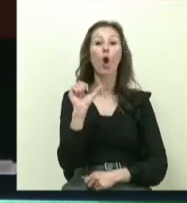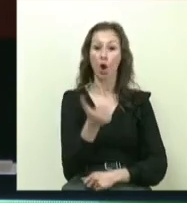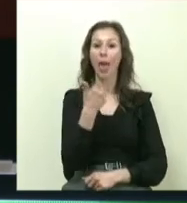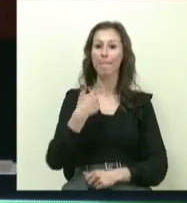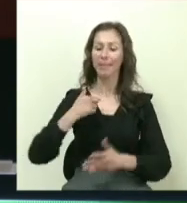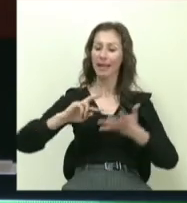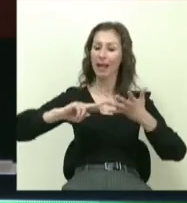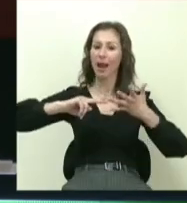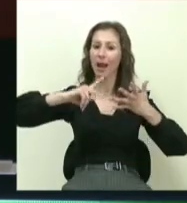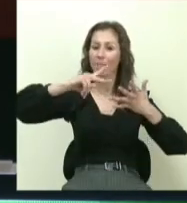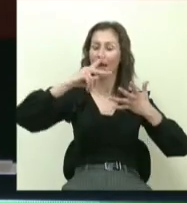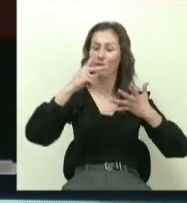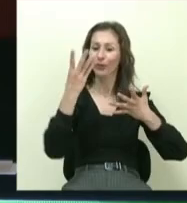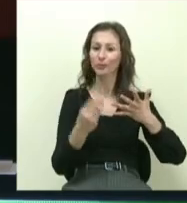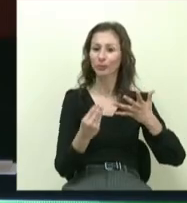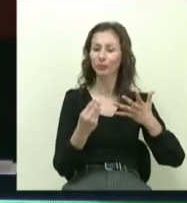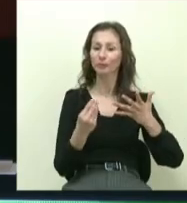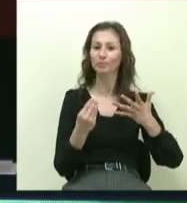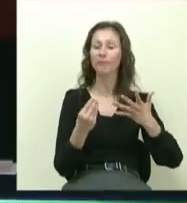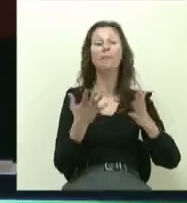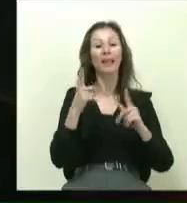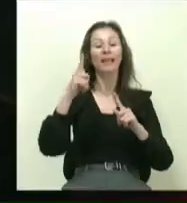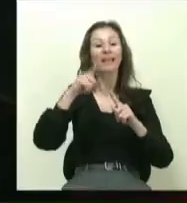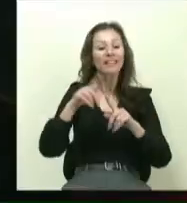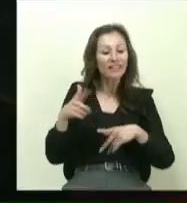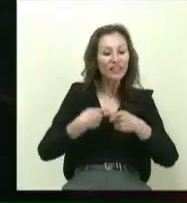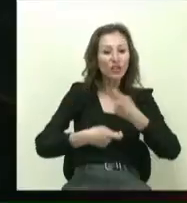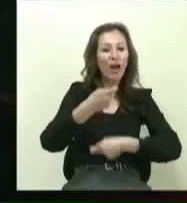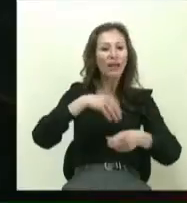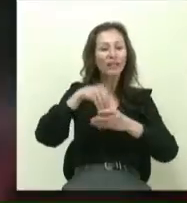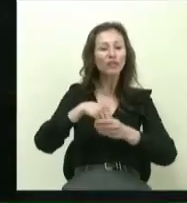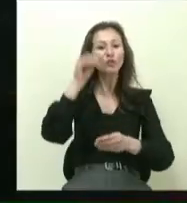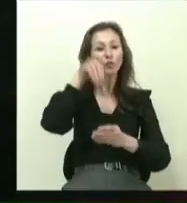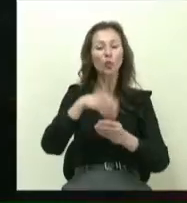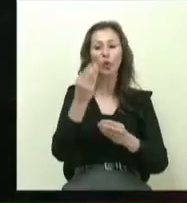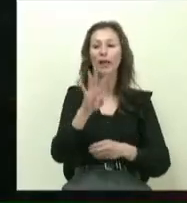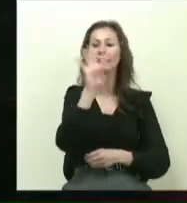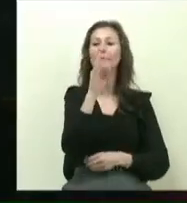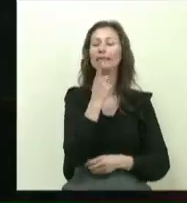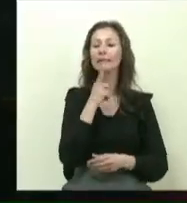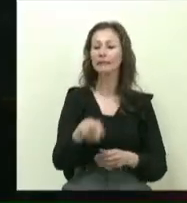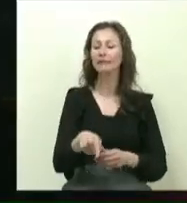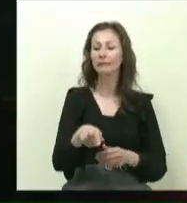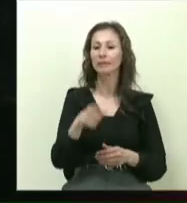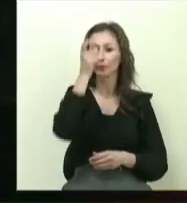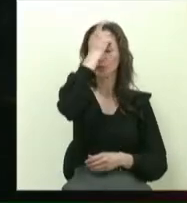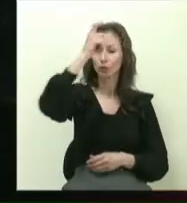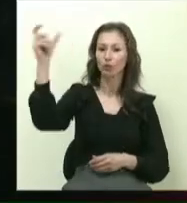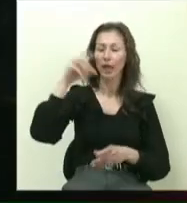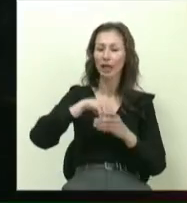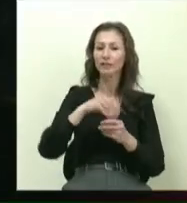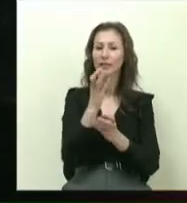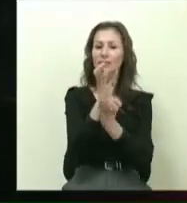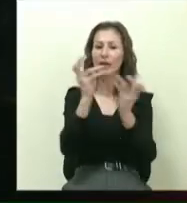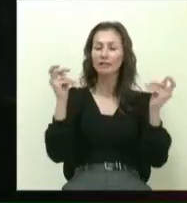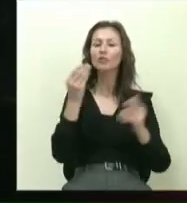ilerlemeler elde edebildik ticarete ilişkin son olarak Türkiye son 40 yılda Ticaret destinasyonlarının